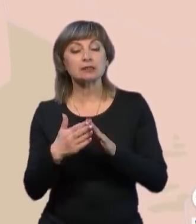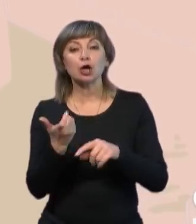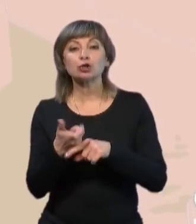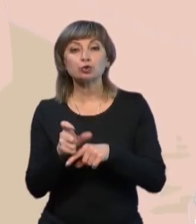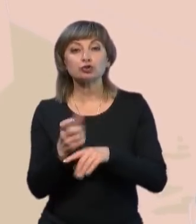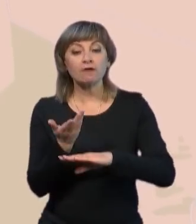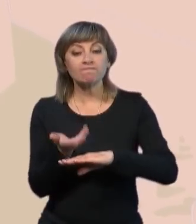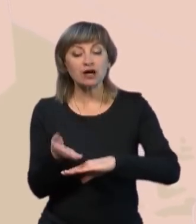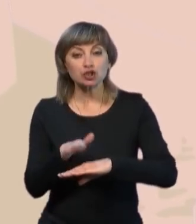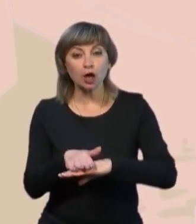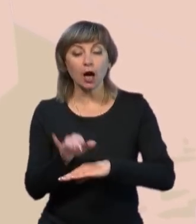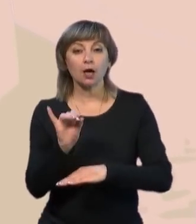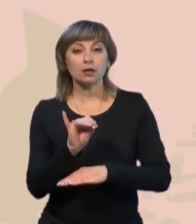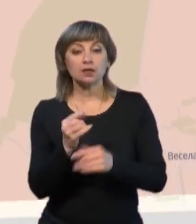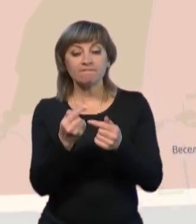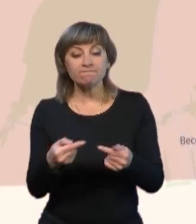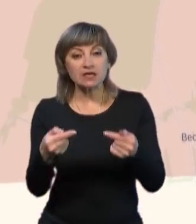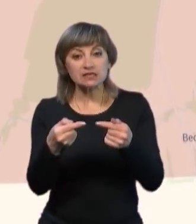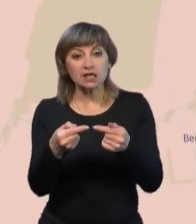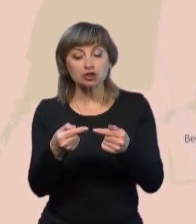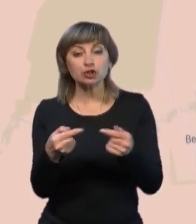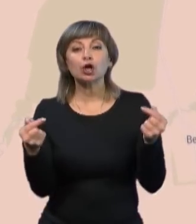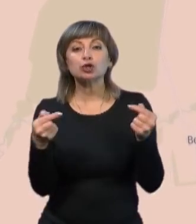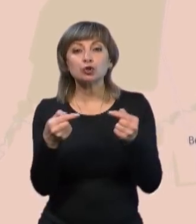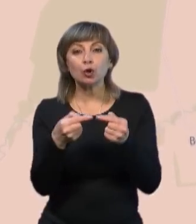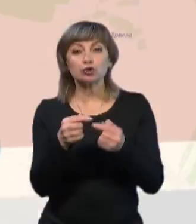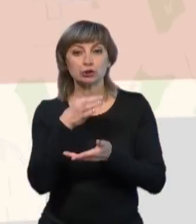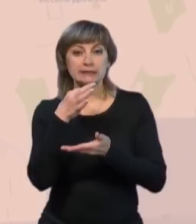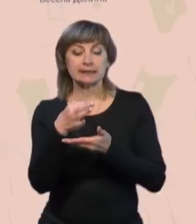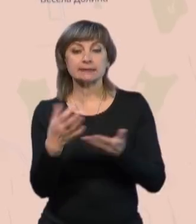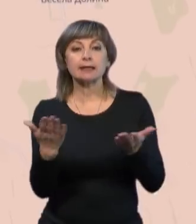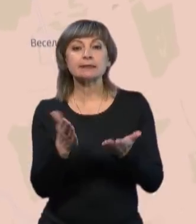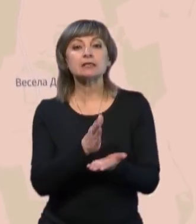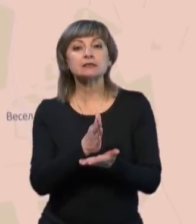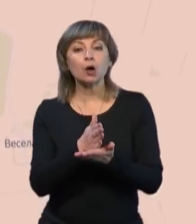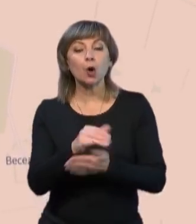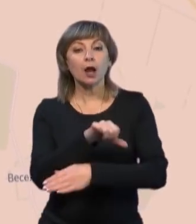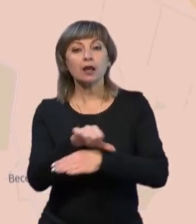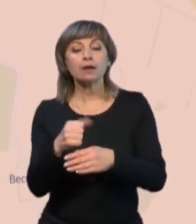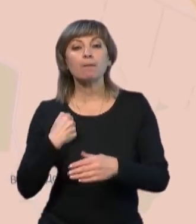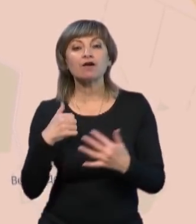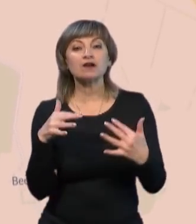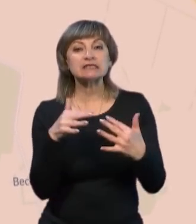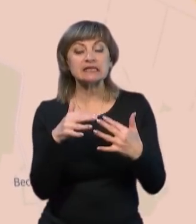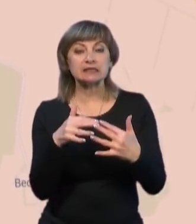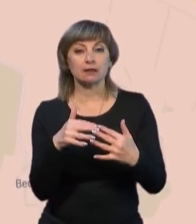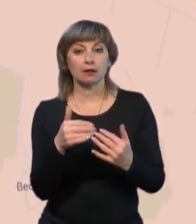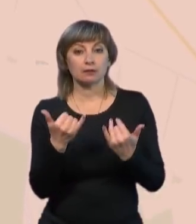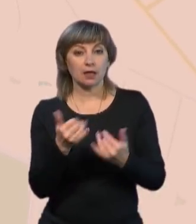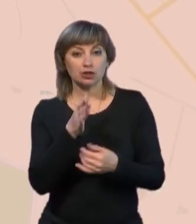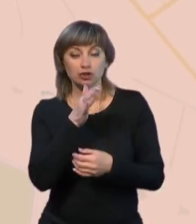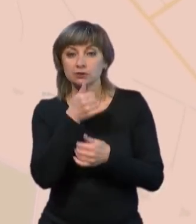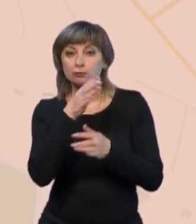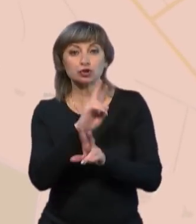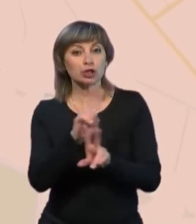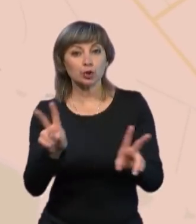важка, і визначити, точно сказати, де знаходиться лінія бойового зіткнення, на даний час не може ніхто.